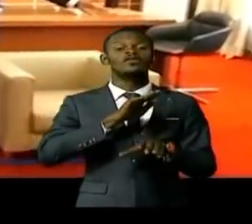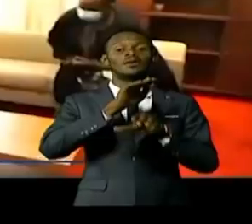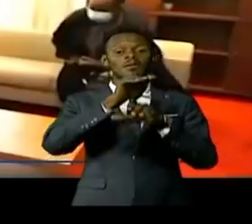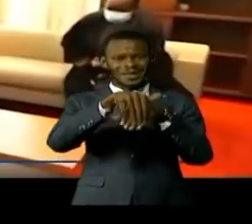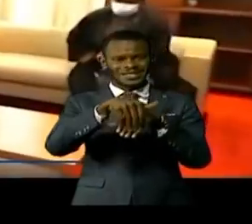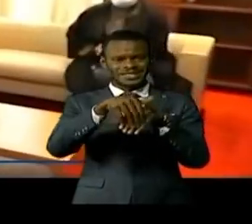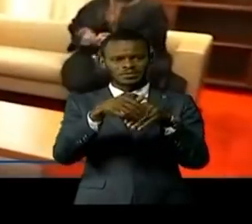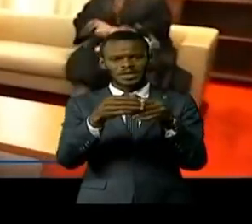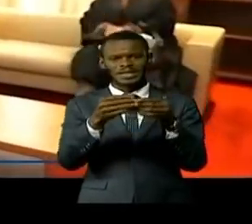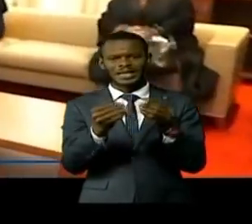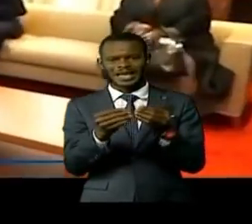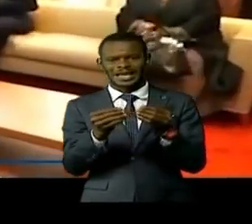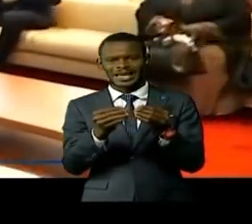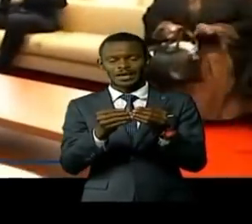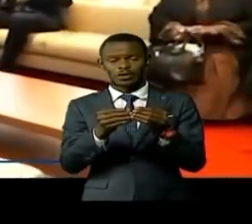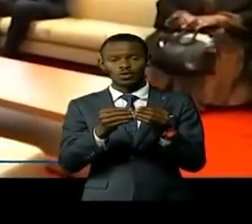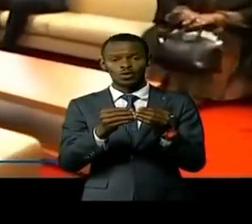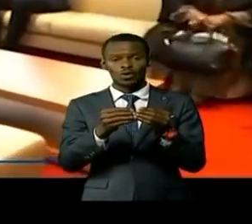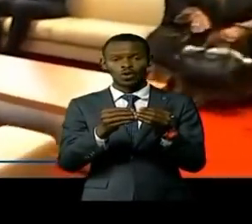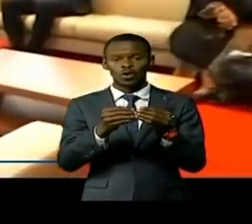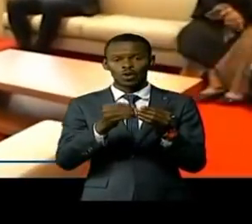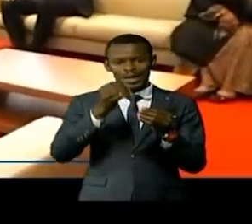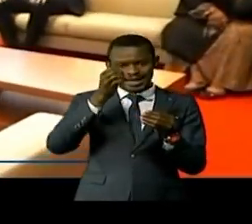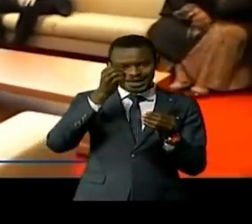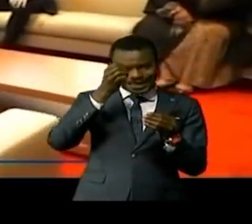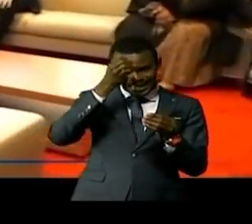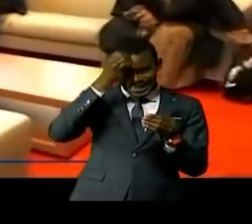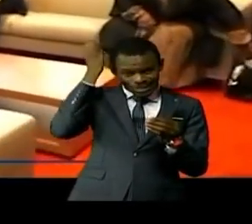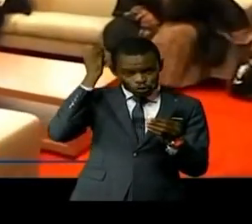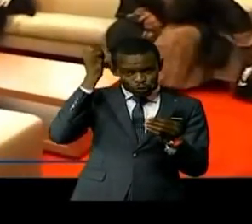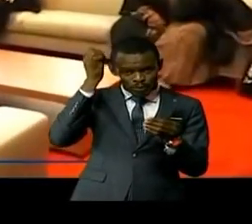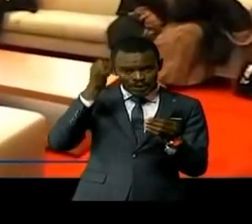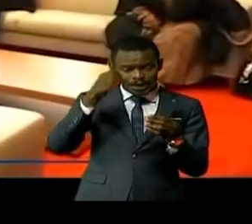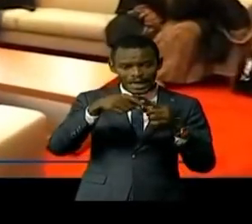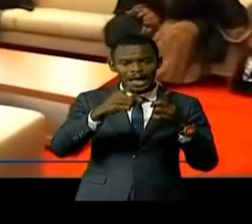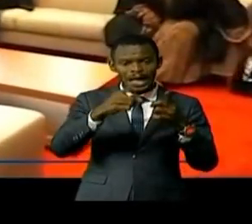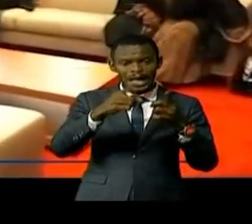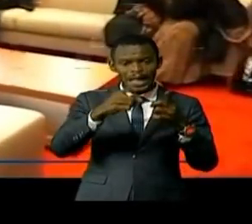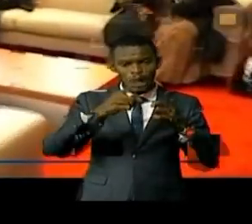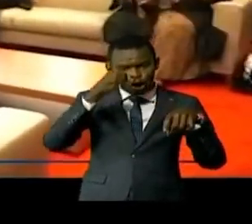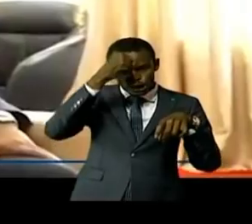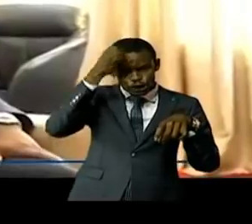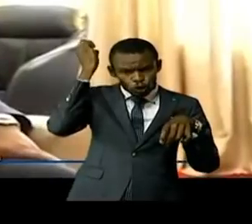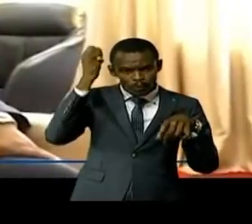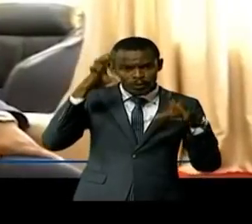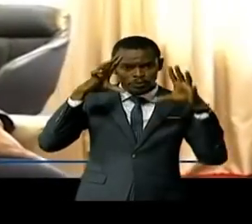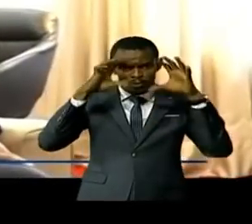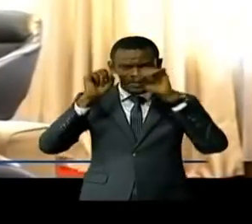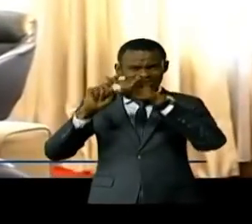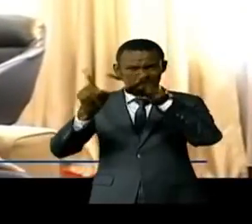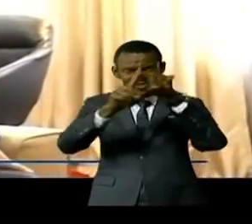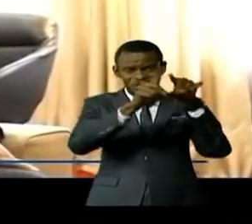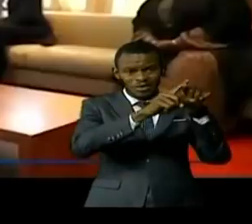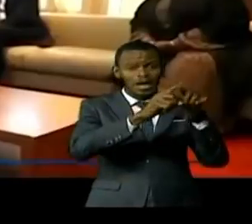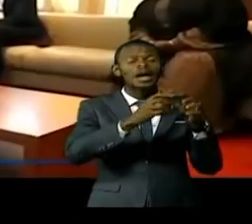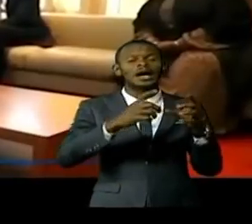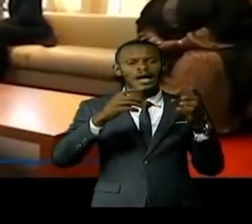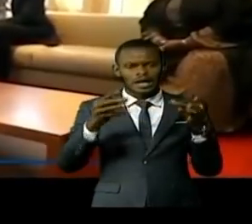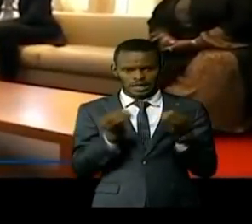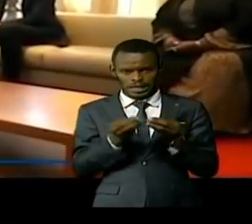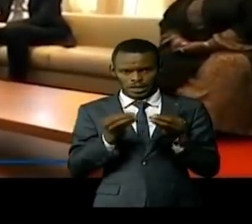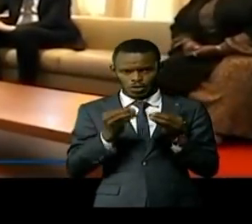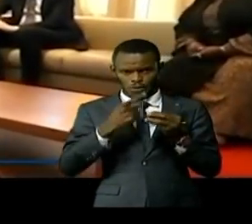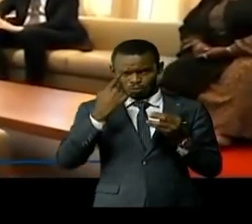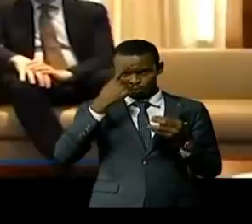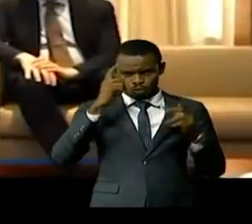cadres d'Addis Abeba qui ouvre ses portes jeudi 24 février 2022. Poursuite des efforts régionaux,